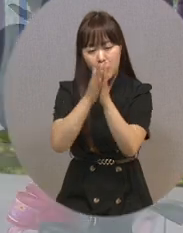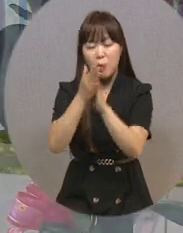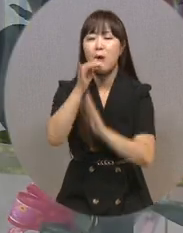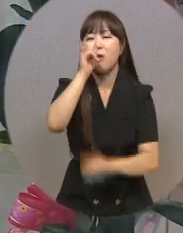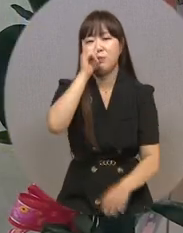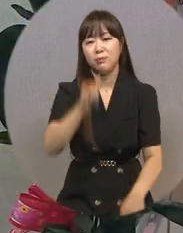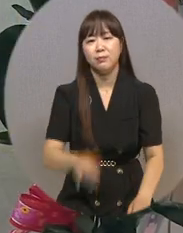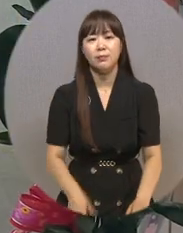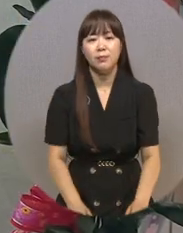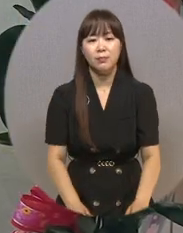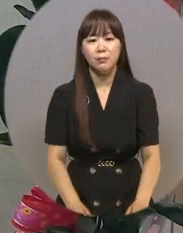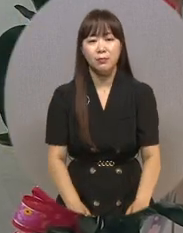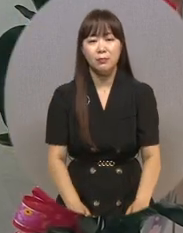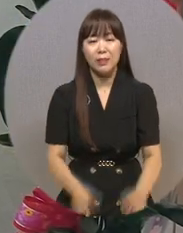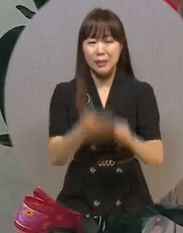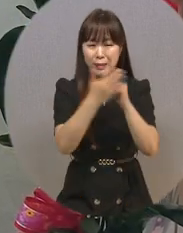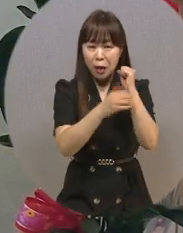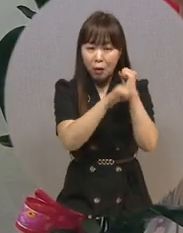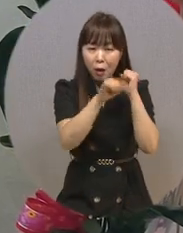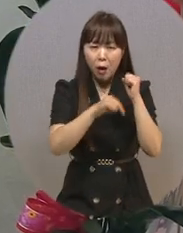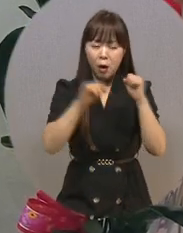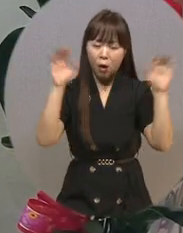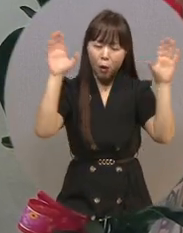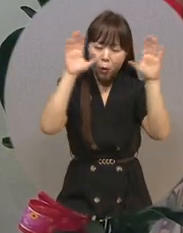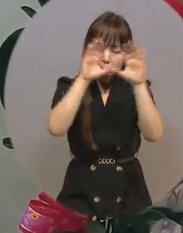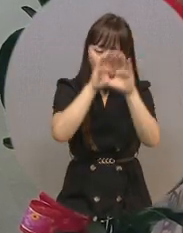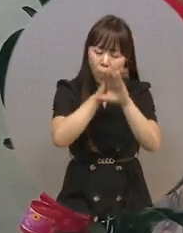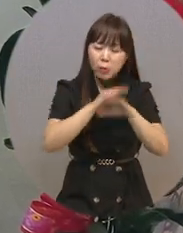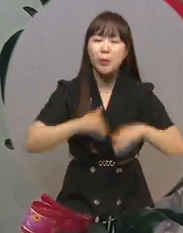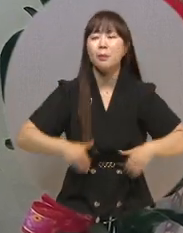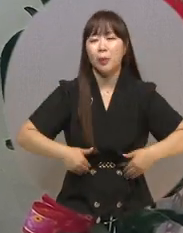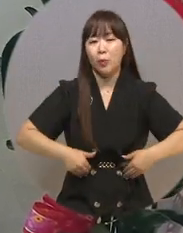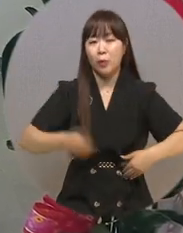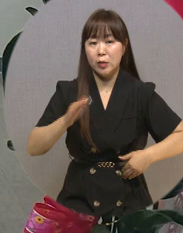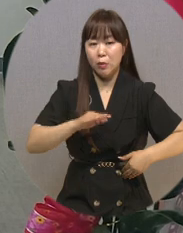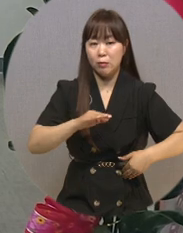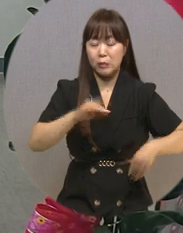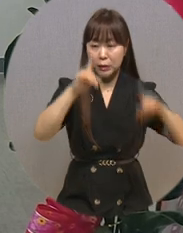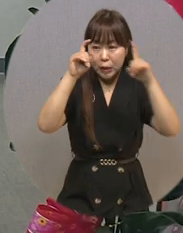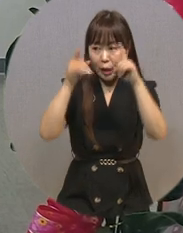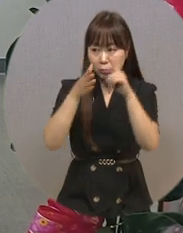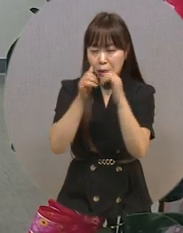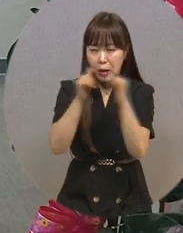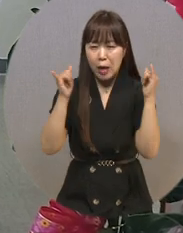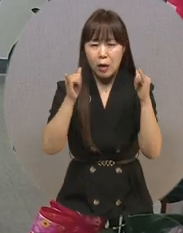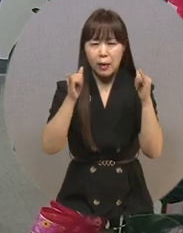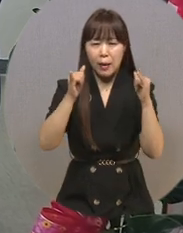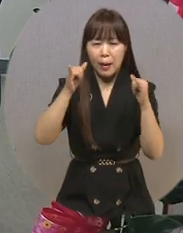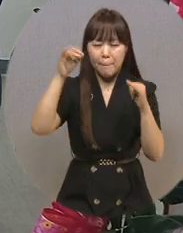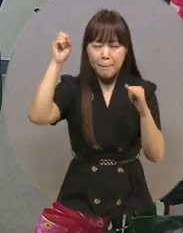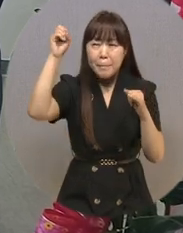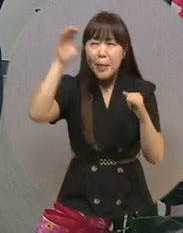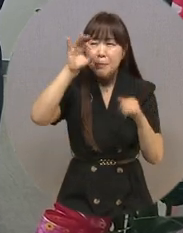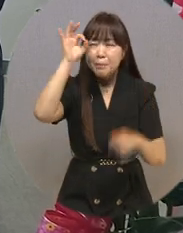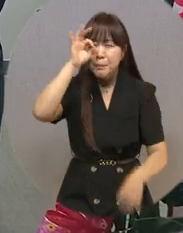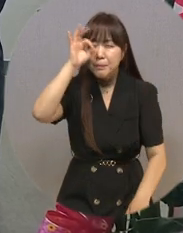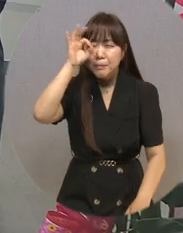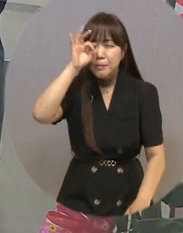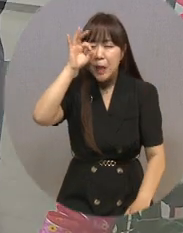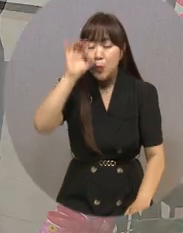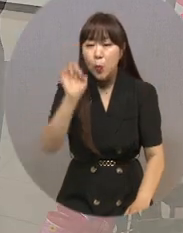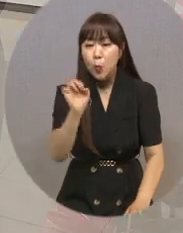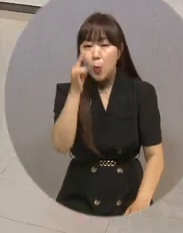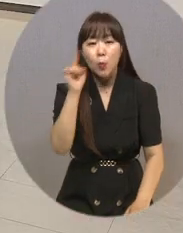있습니다. 물론 사진에는 어둠도 필요하지만 작가가 집요하게 빛을 찾아 나서는